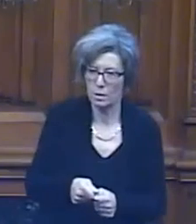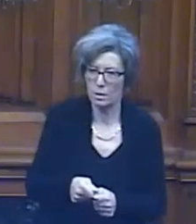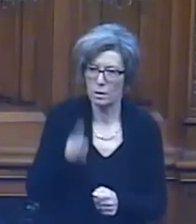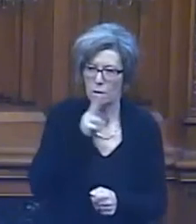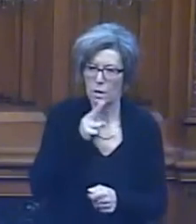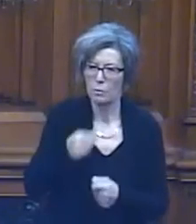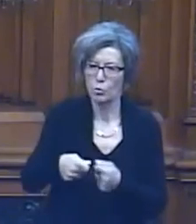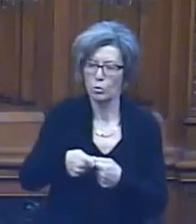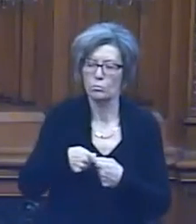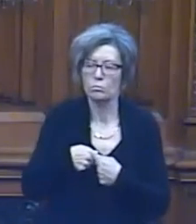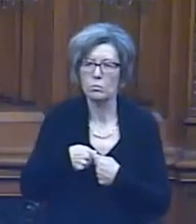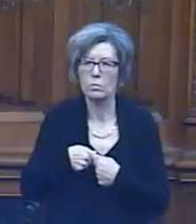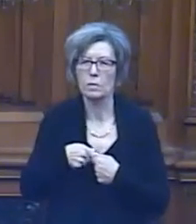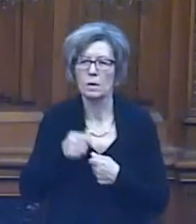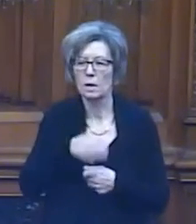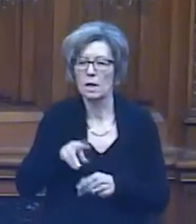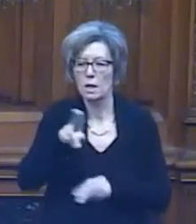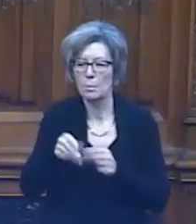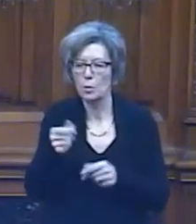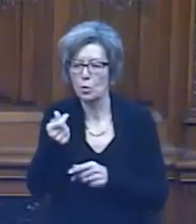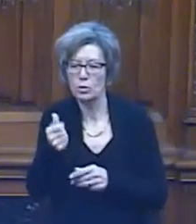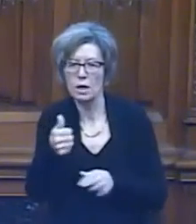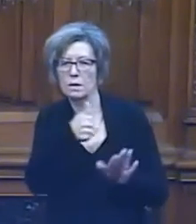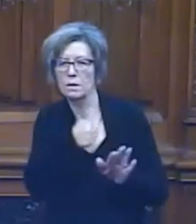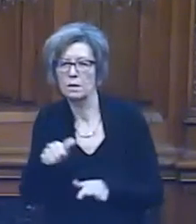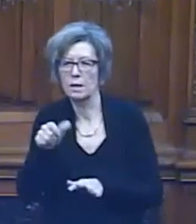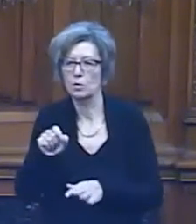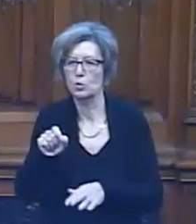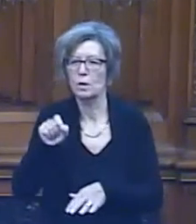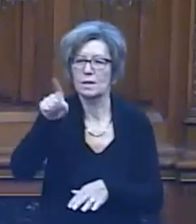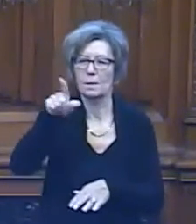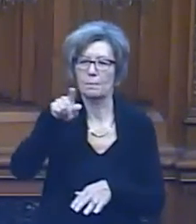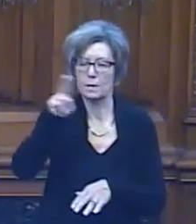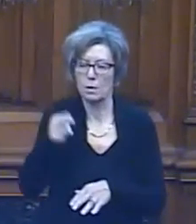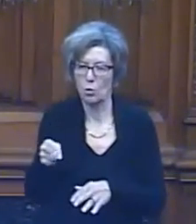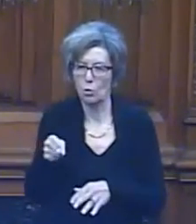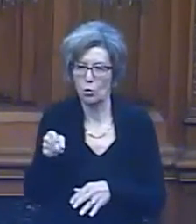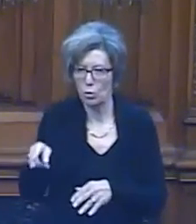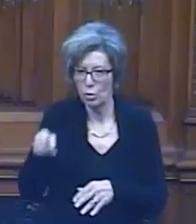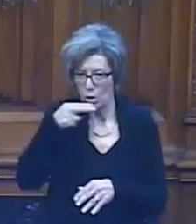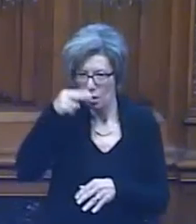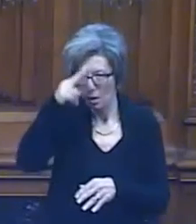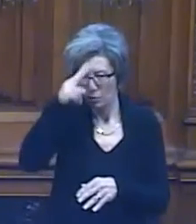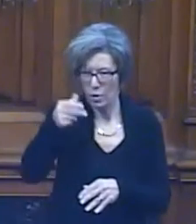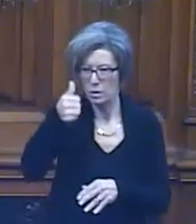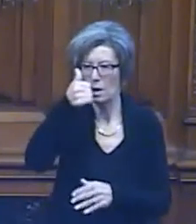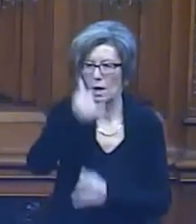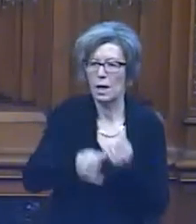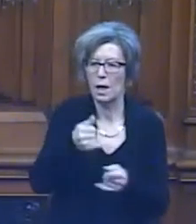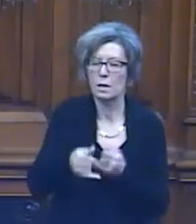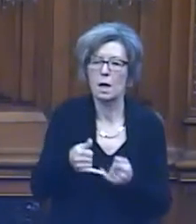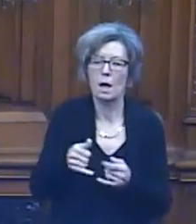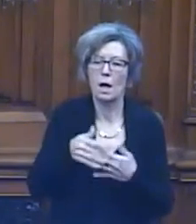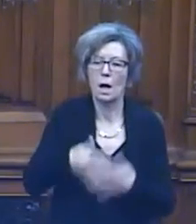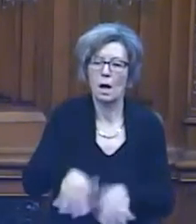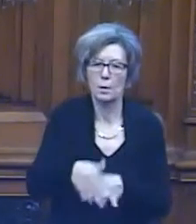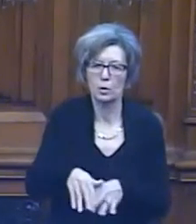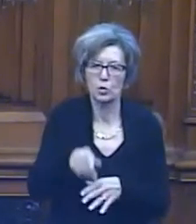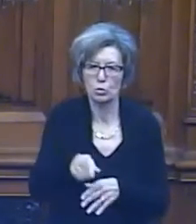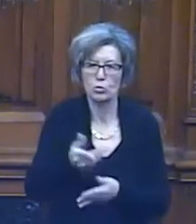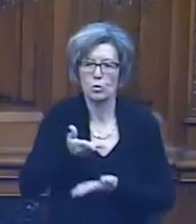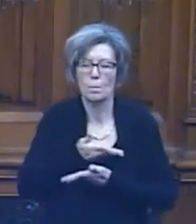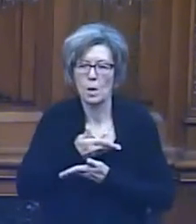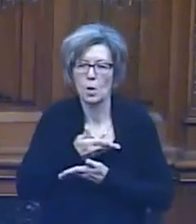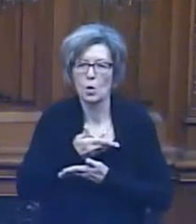bezieht Kinderbetreuungsgeld von 617 Euro. Der Vater ist seit einem Jahr arbeitslos und erhält